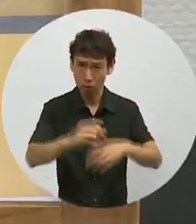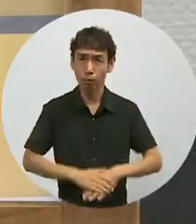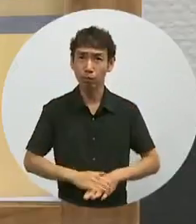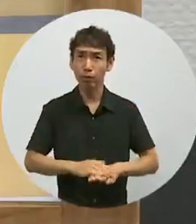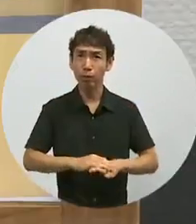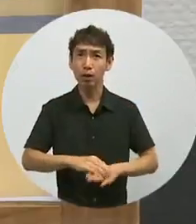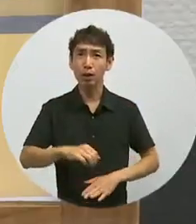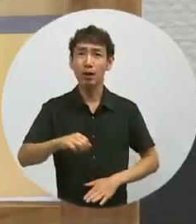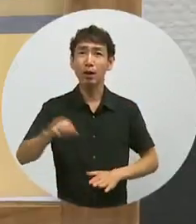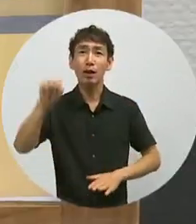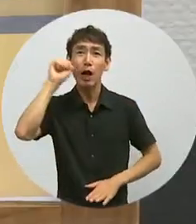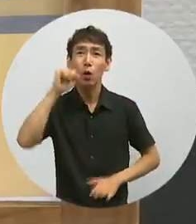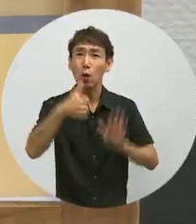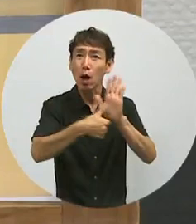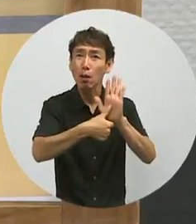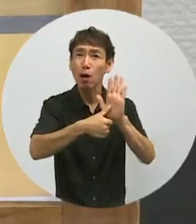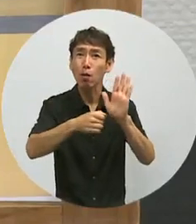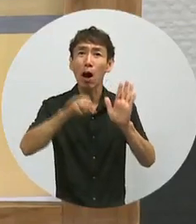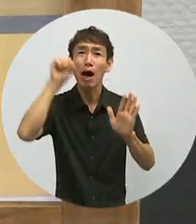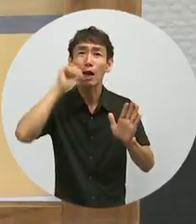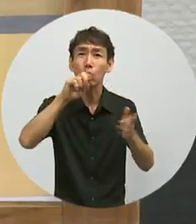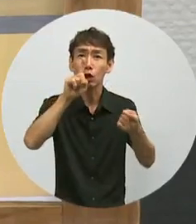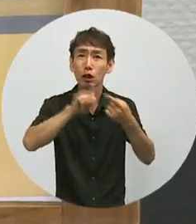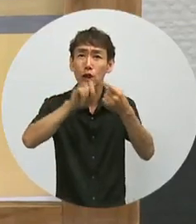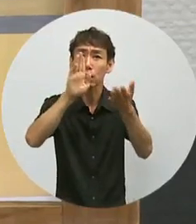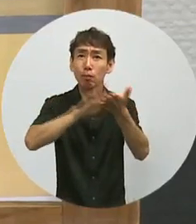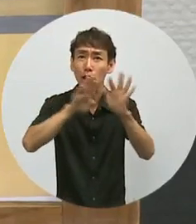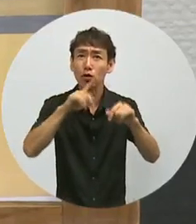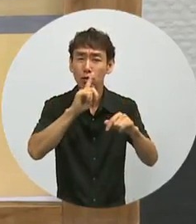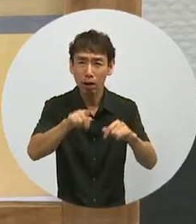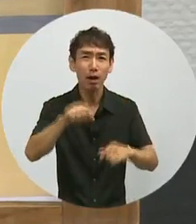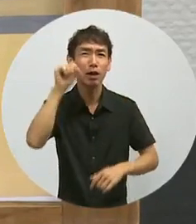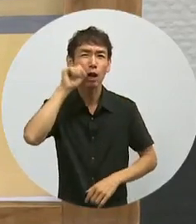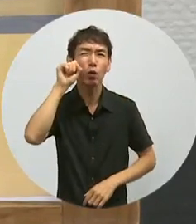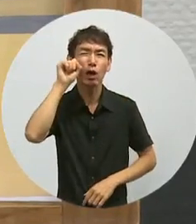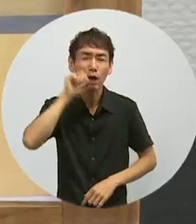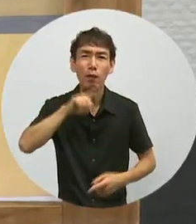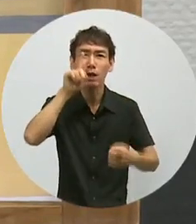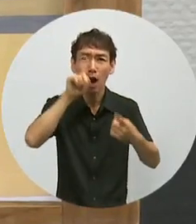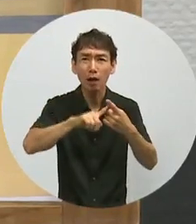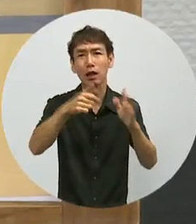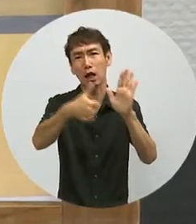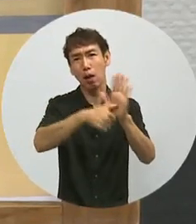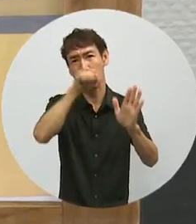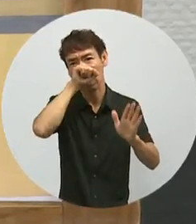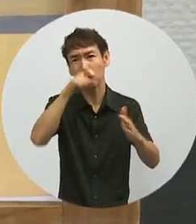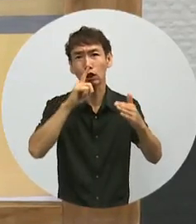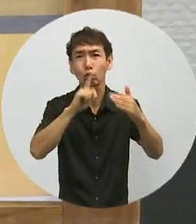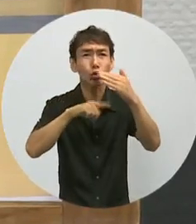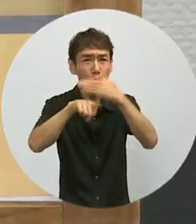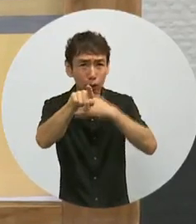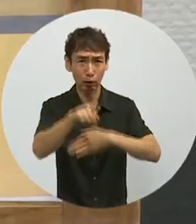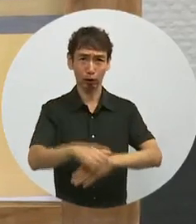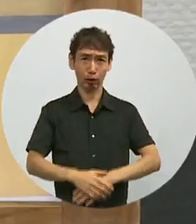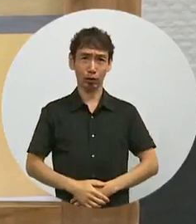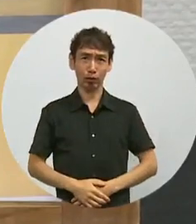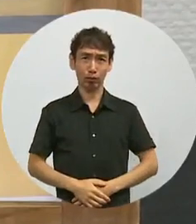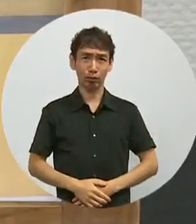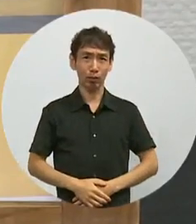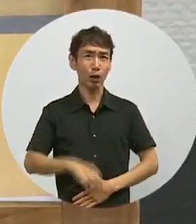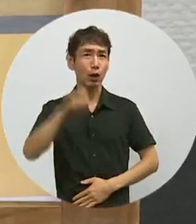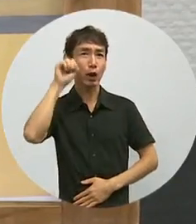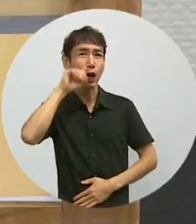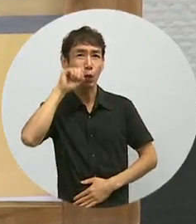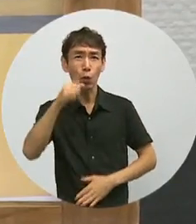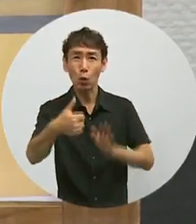は猫には猫に合った名前、自分に見合った名前がいいということで、猫